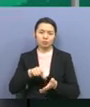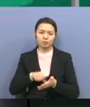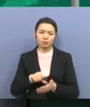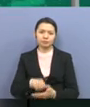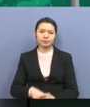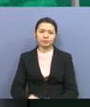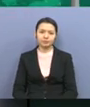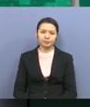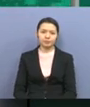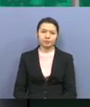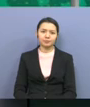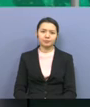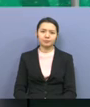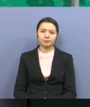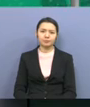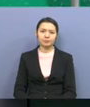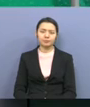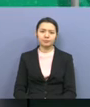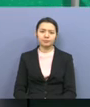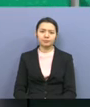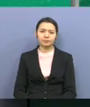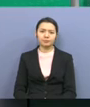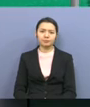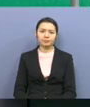Әріптесім Абзал Азаматұлы толығырақ тарқатады.